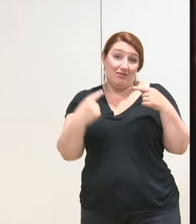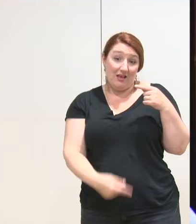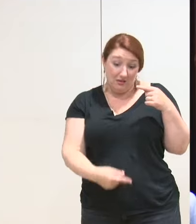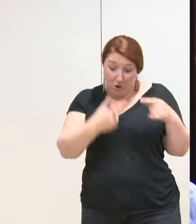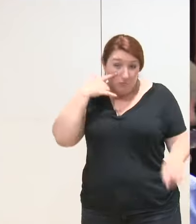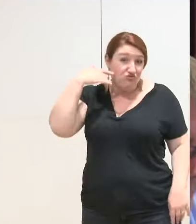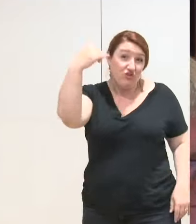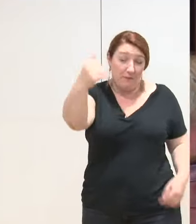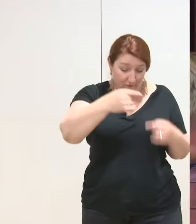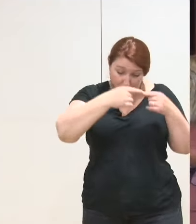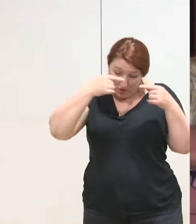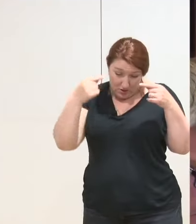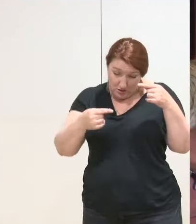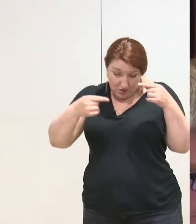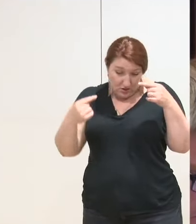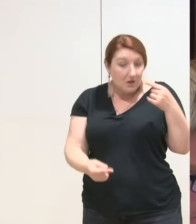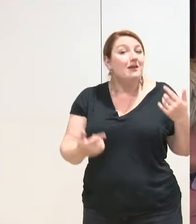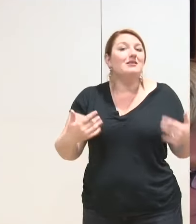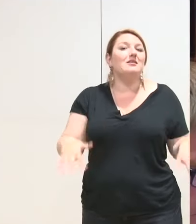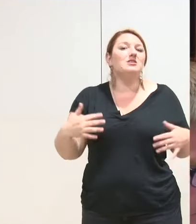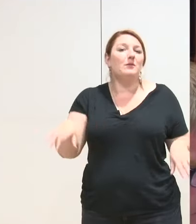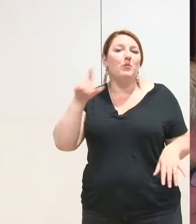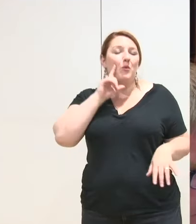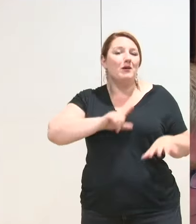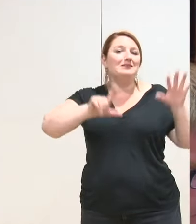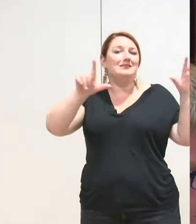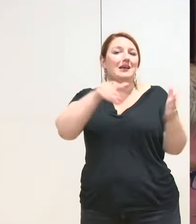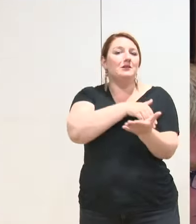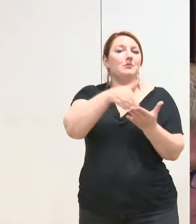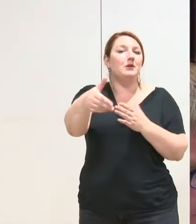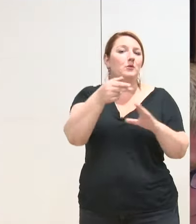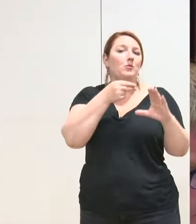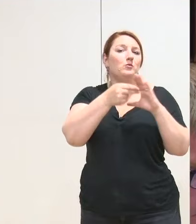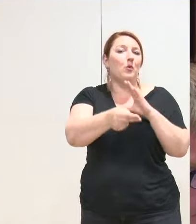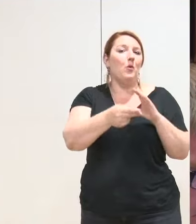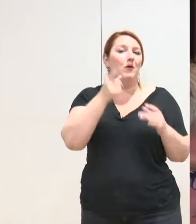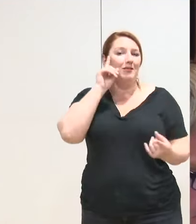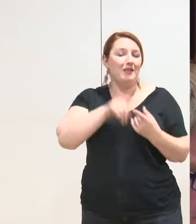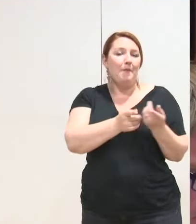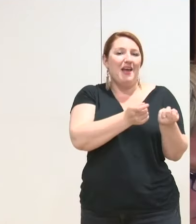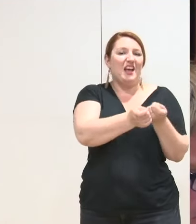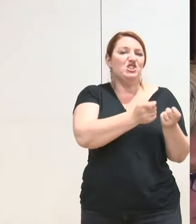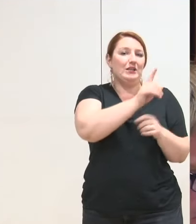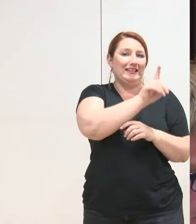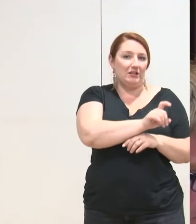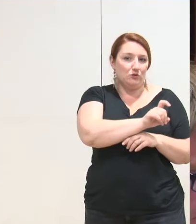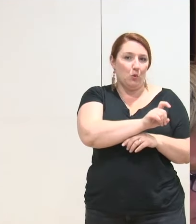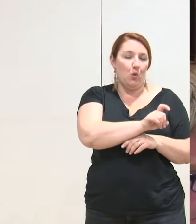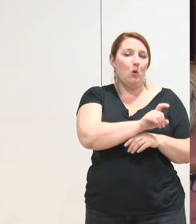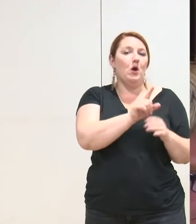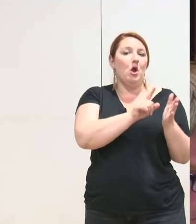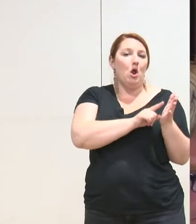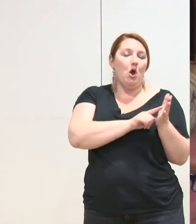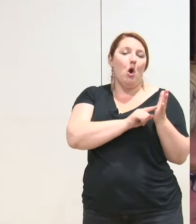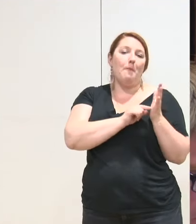dit elle l'a déjà atteint en fait puisqueavec l'opération des 7 millions d'euros de la Régie des EAU vous avez stabilisé l'endettement de la ville de